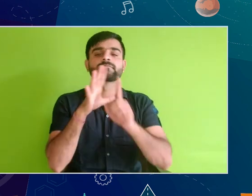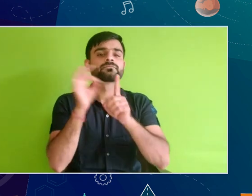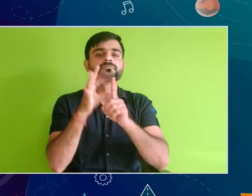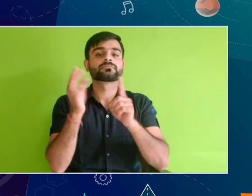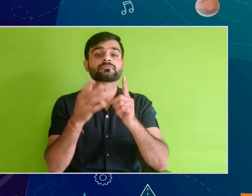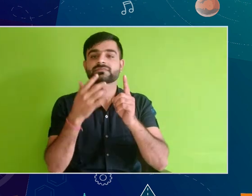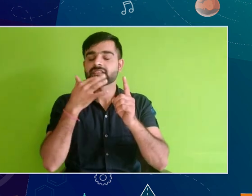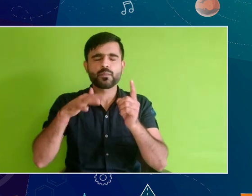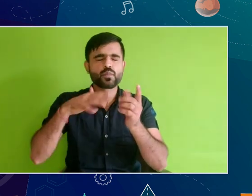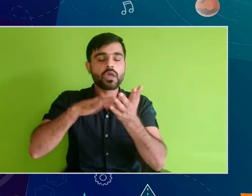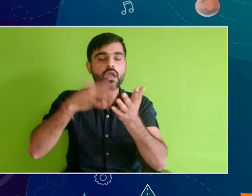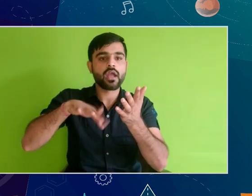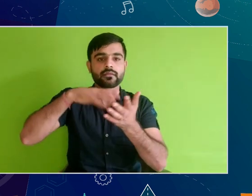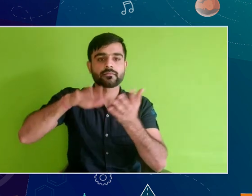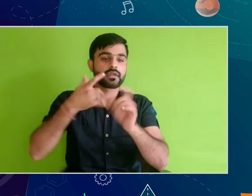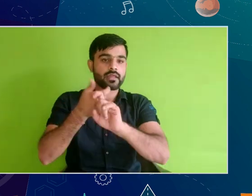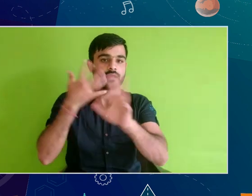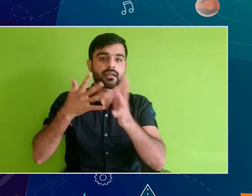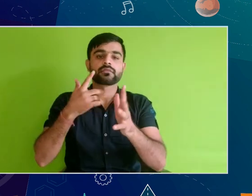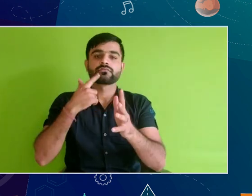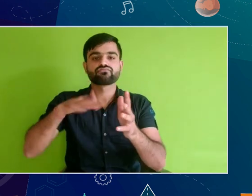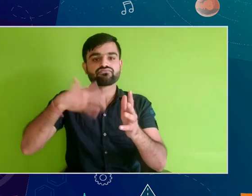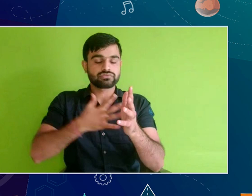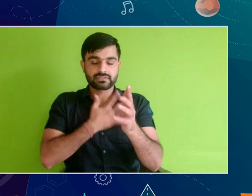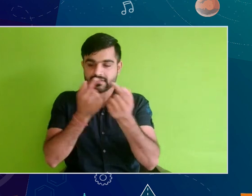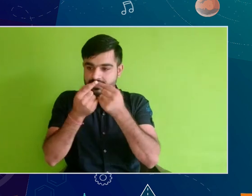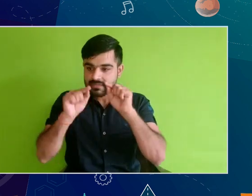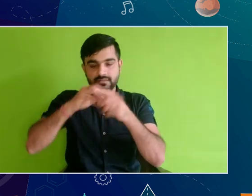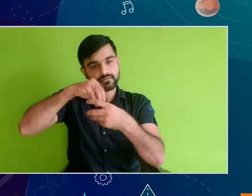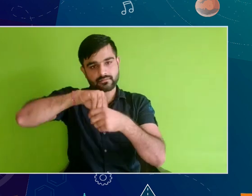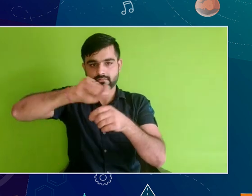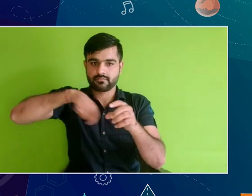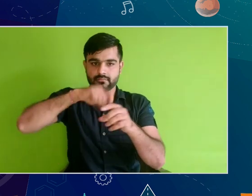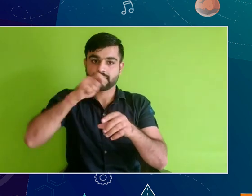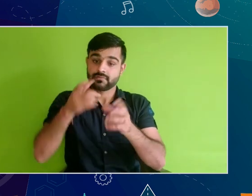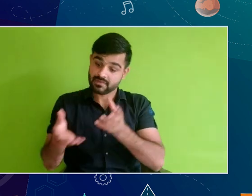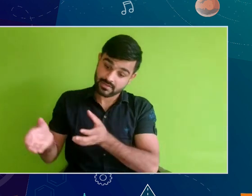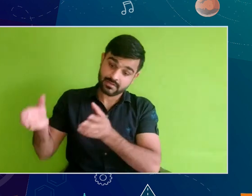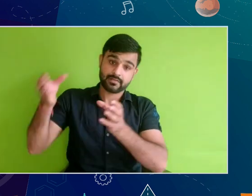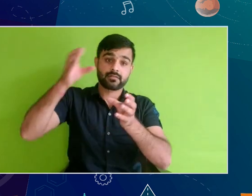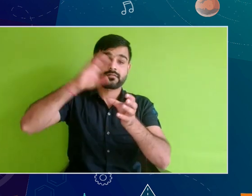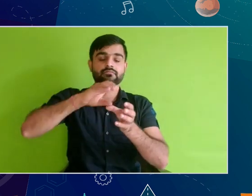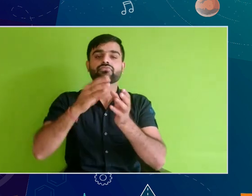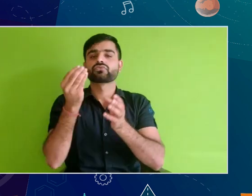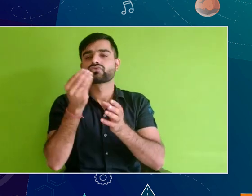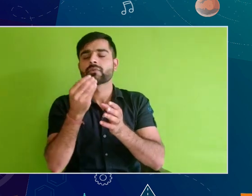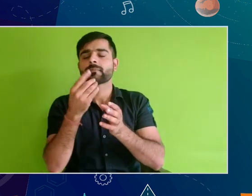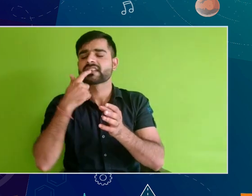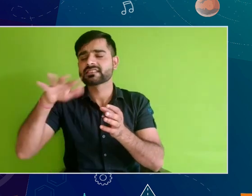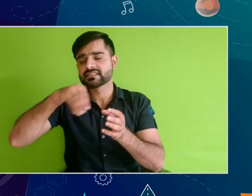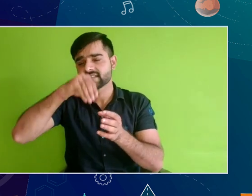बनाई फ्रेश कोकोनट ग्रीन चिलीज और गार्लिक की। He added this paste and some salt to the